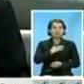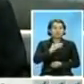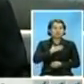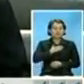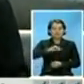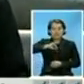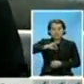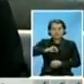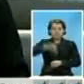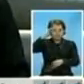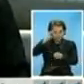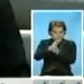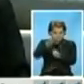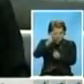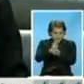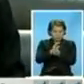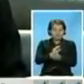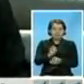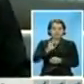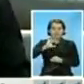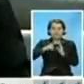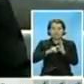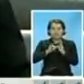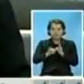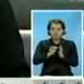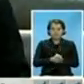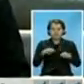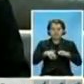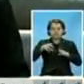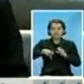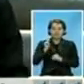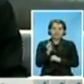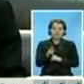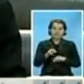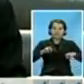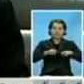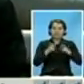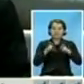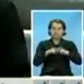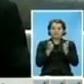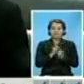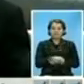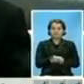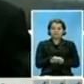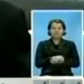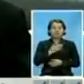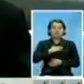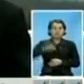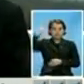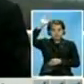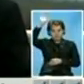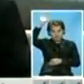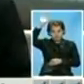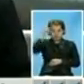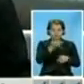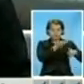าสิบตำรวจประสิทธิ์ชัยศรีสะพรรคเพื่อไทยจังหวัดสุรินทร์กระผมขอประท้วงผู้อภิป